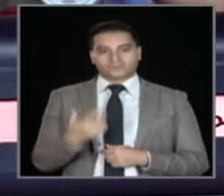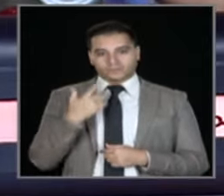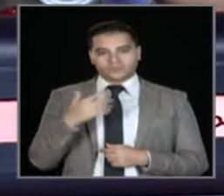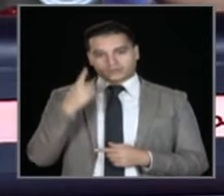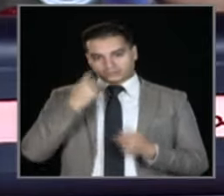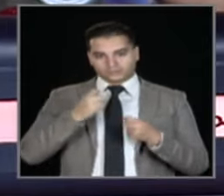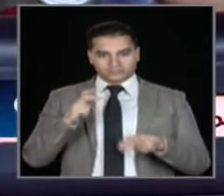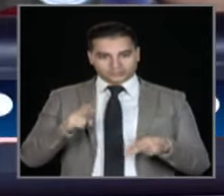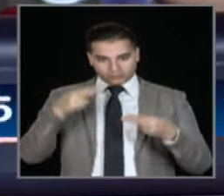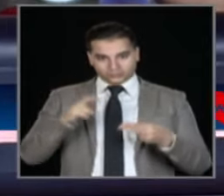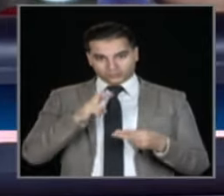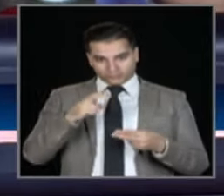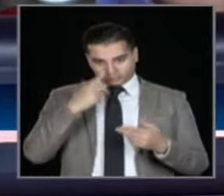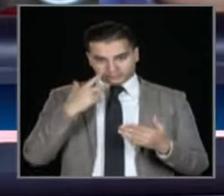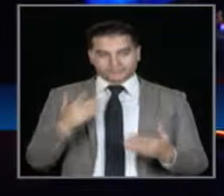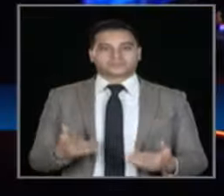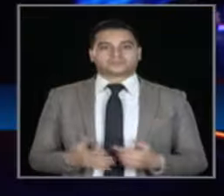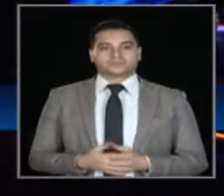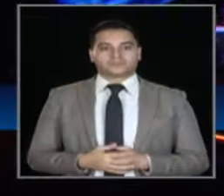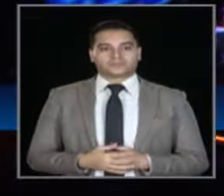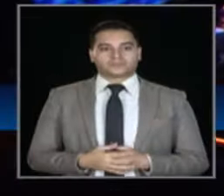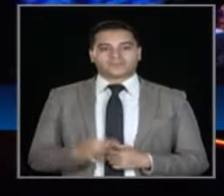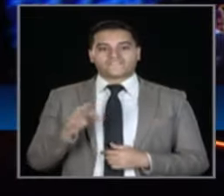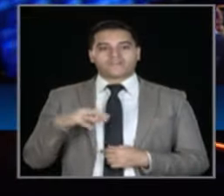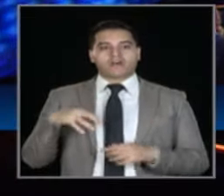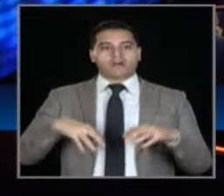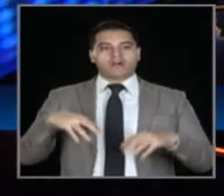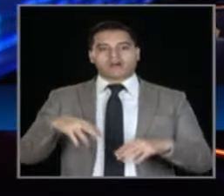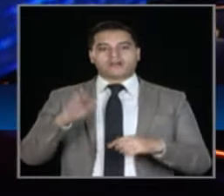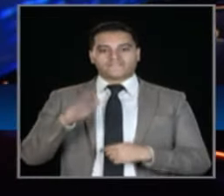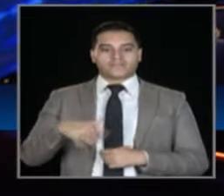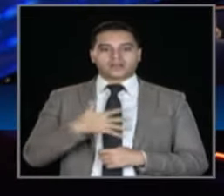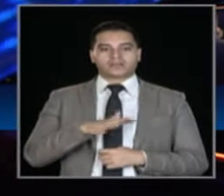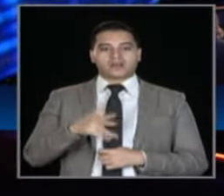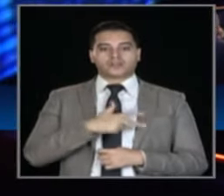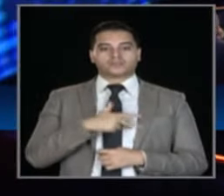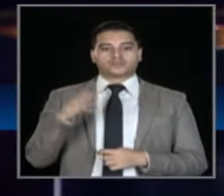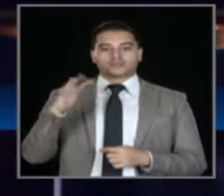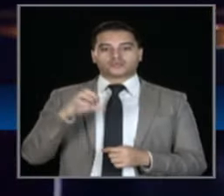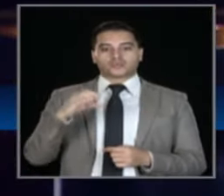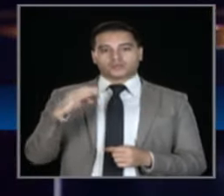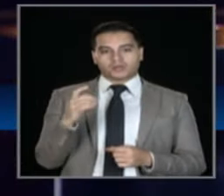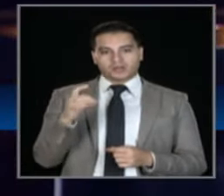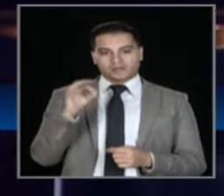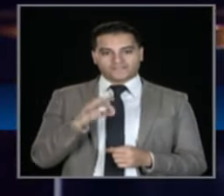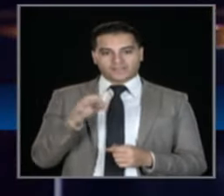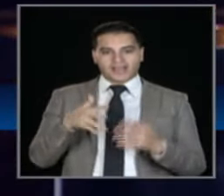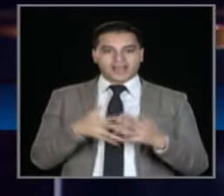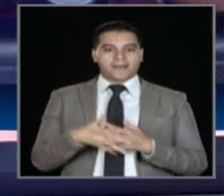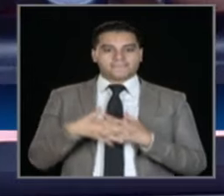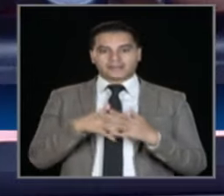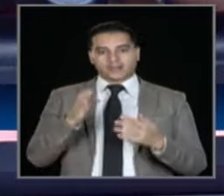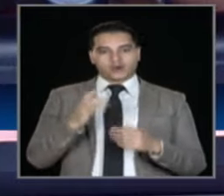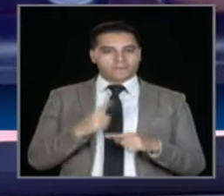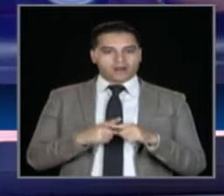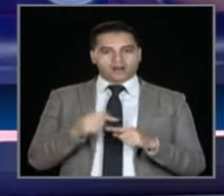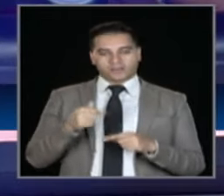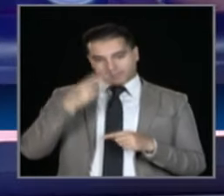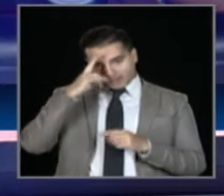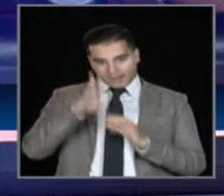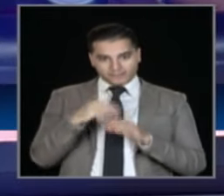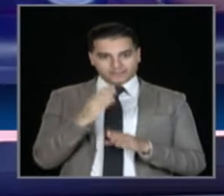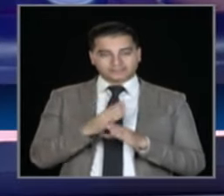تحت الضغط كاونتر. في اي قاره يقع نهر الشجر؟ امريكا الجنوبيه. غلط. من قام